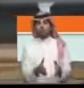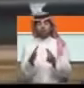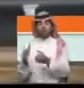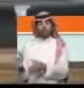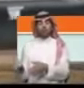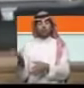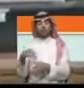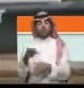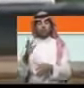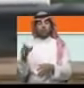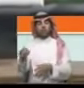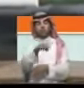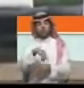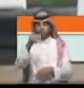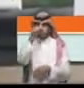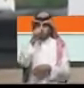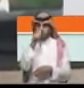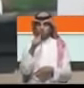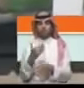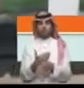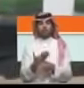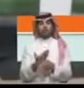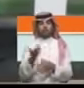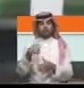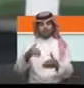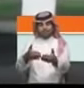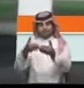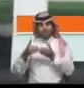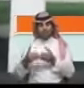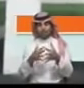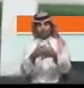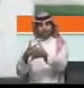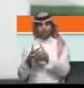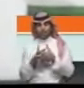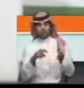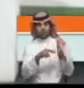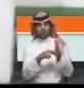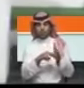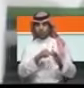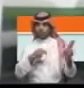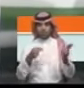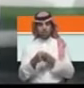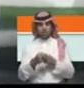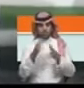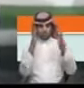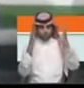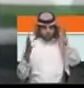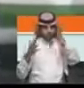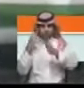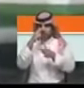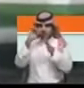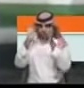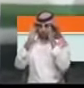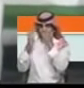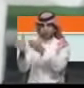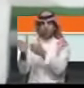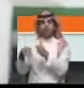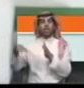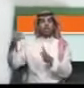حول العالم تتصدى لهذا السلوك. وأضاف أن انسحاب القوات الأمريكية من سوريا لن يوقف التركيز على مواجهة إيران في